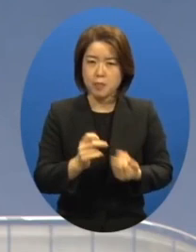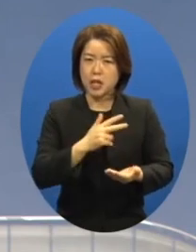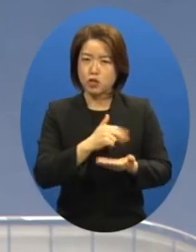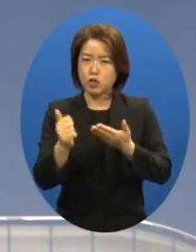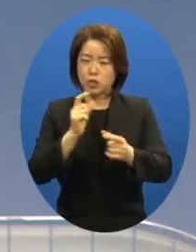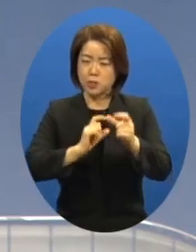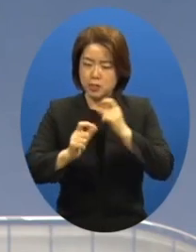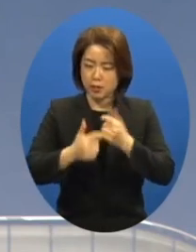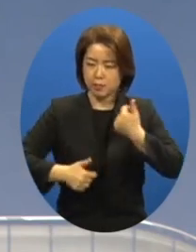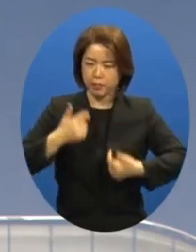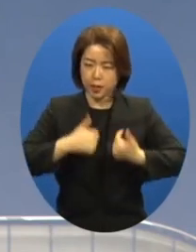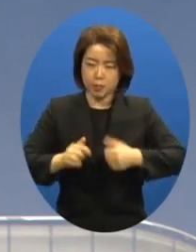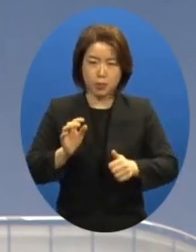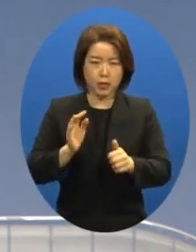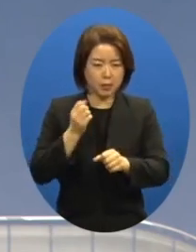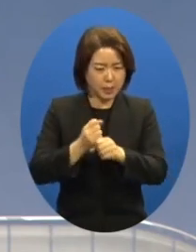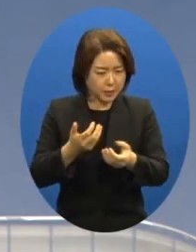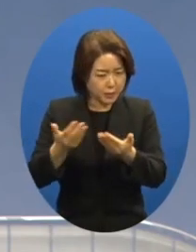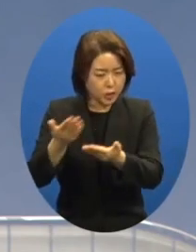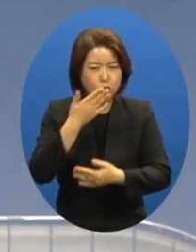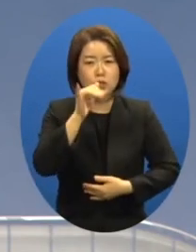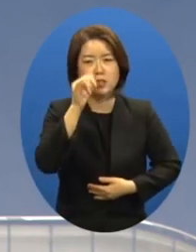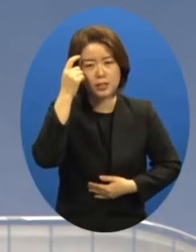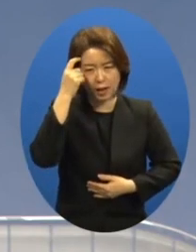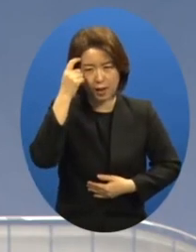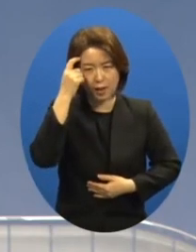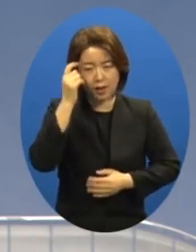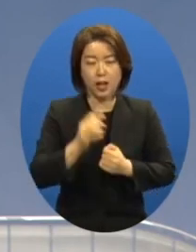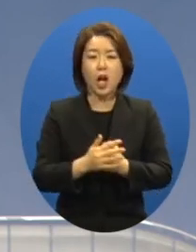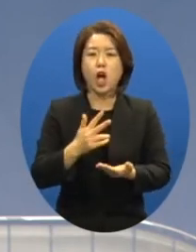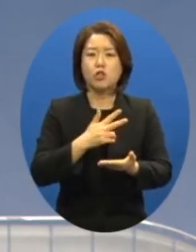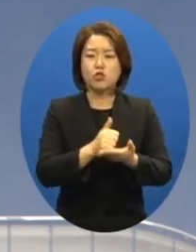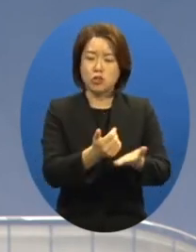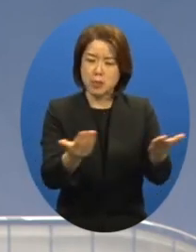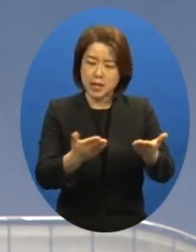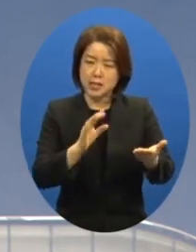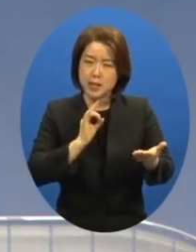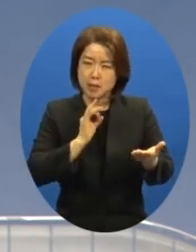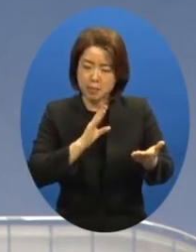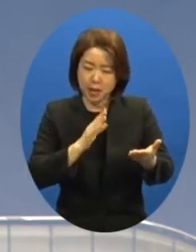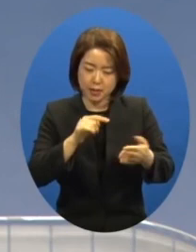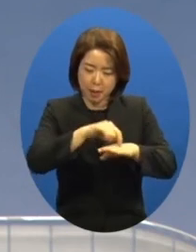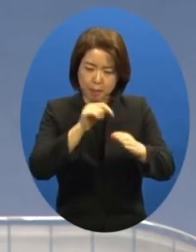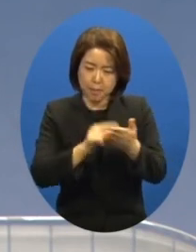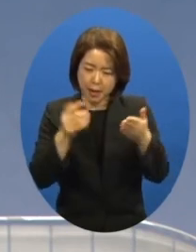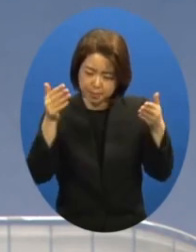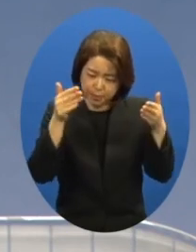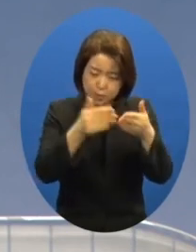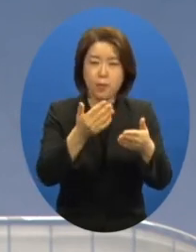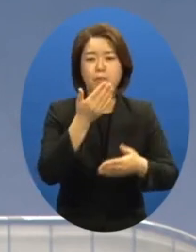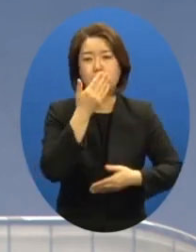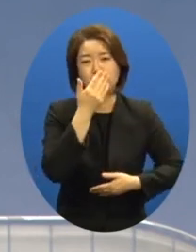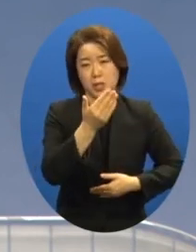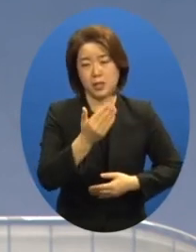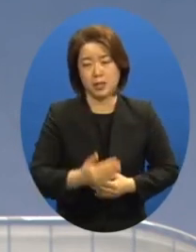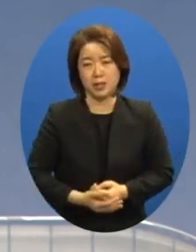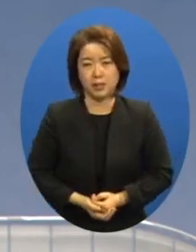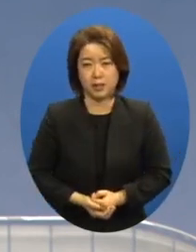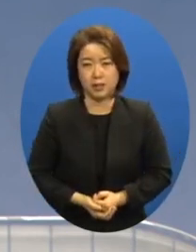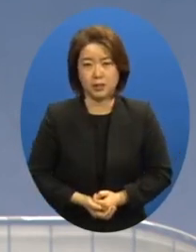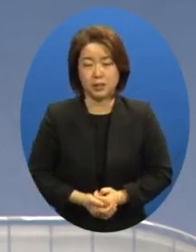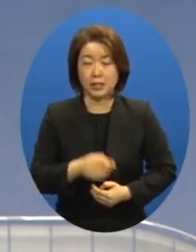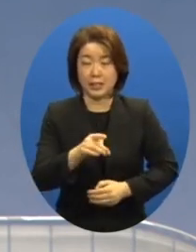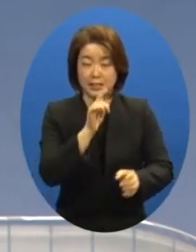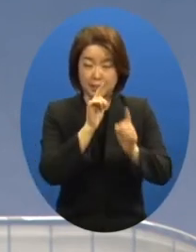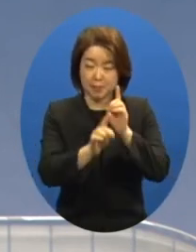기쁘시게 할 수 있을까 주님의 일에만 마음을 쓸 수 있을 것입니다 이